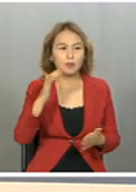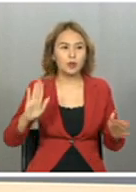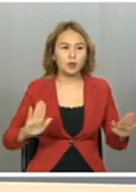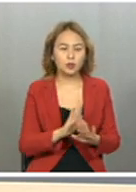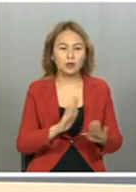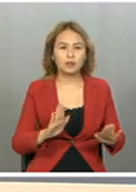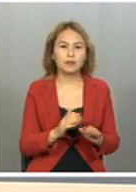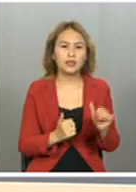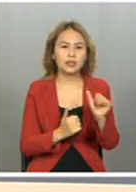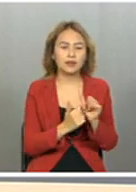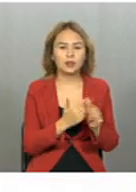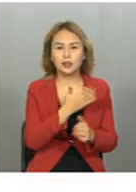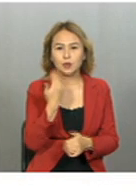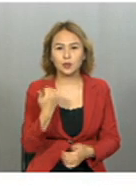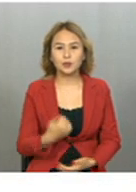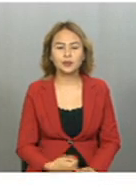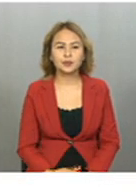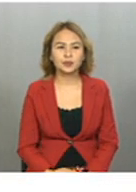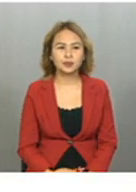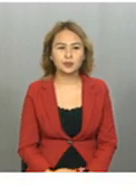«поют» приставок нет.